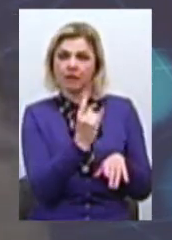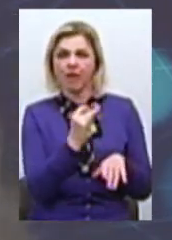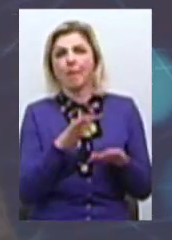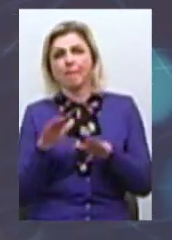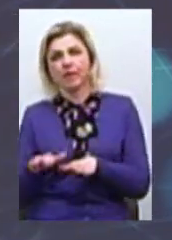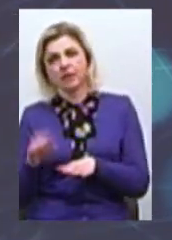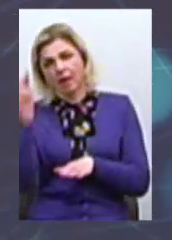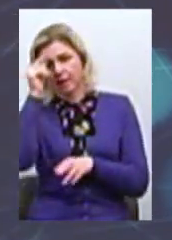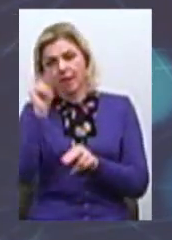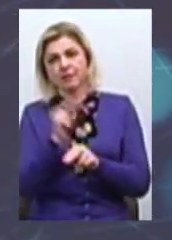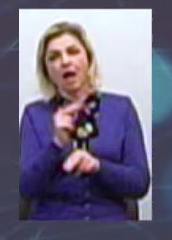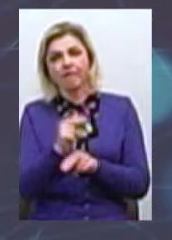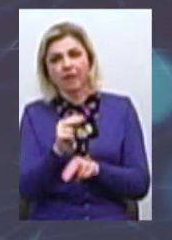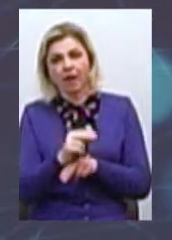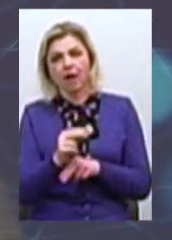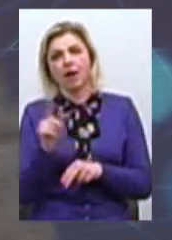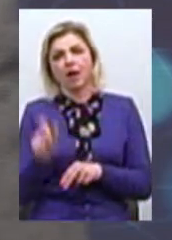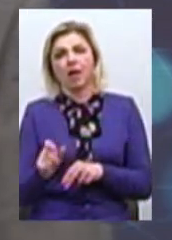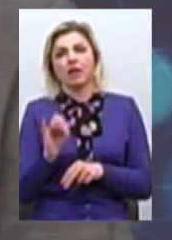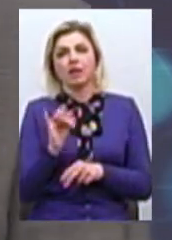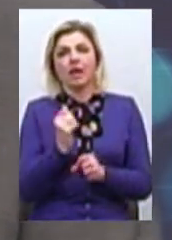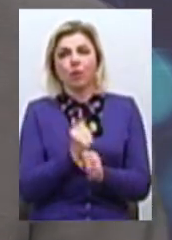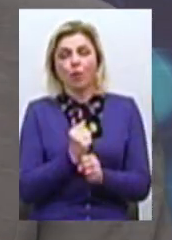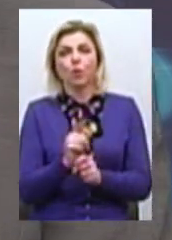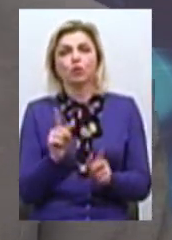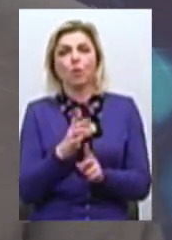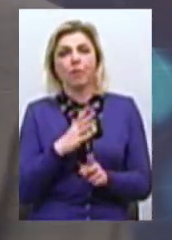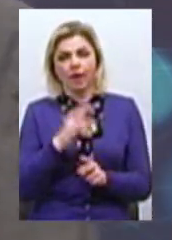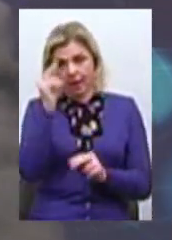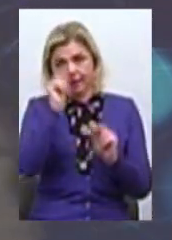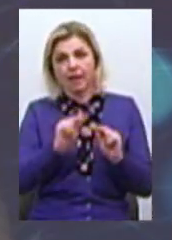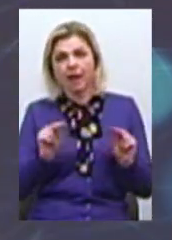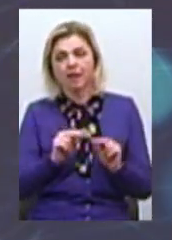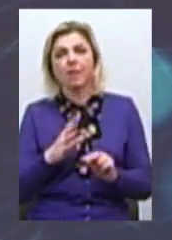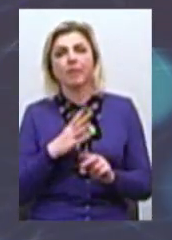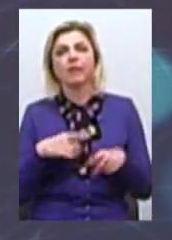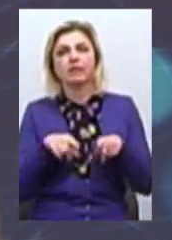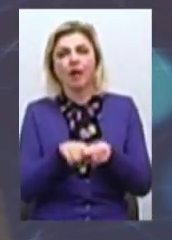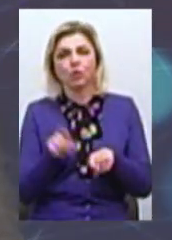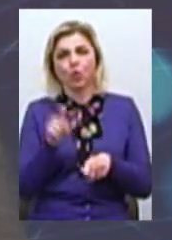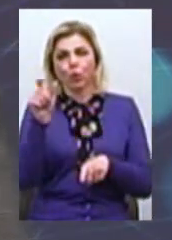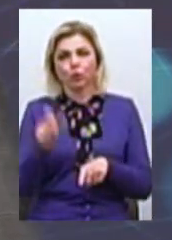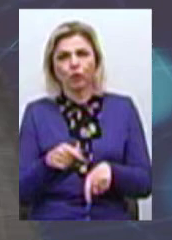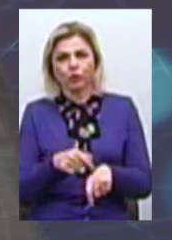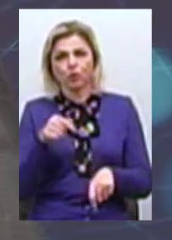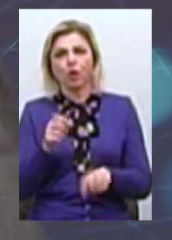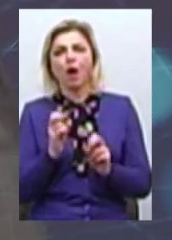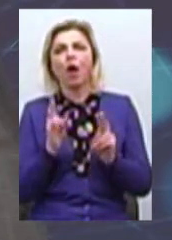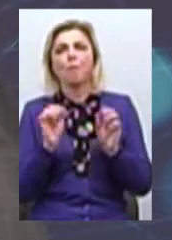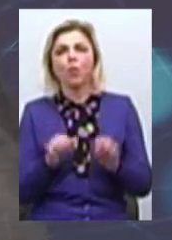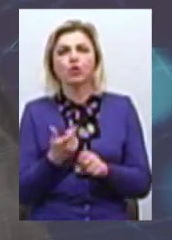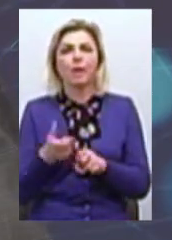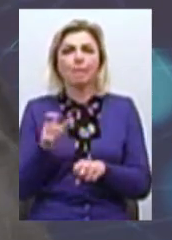Ми робимо все для того, щоб і тренінг розроблений так, щоб людина відчула як можна більше,